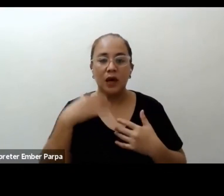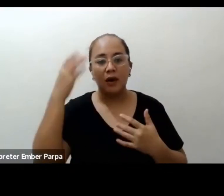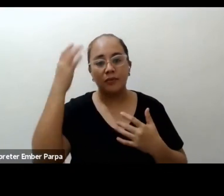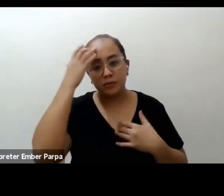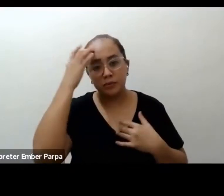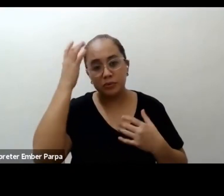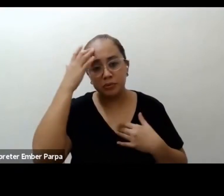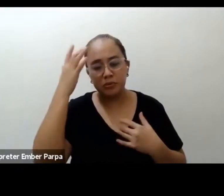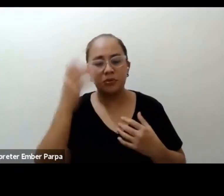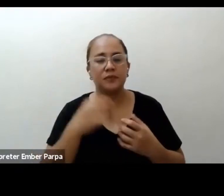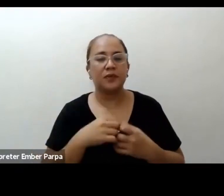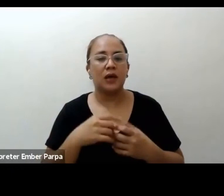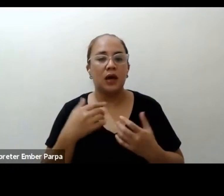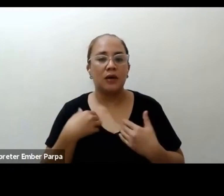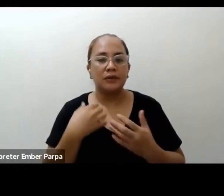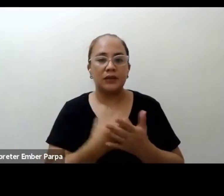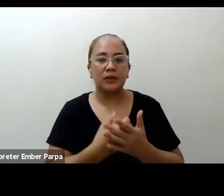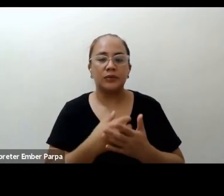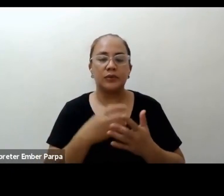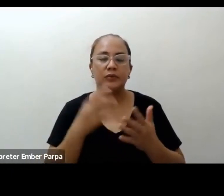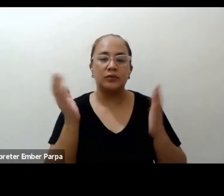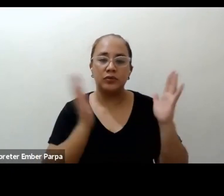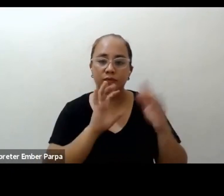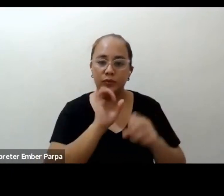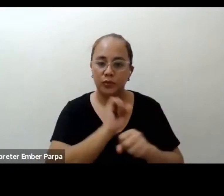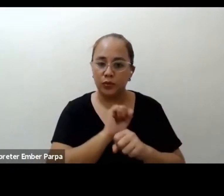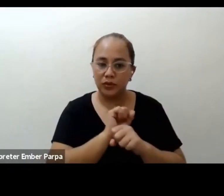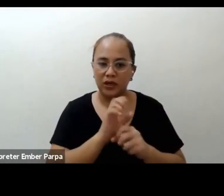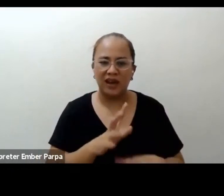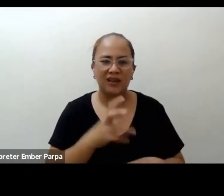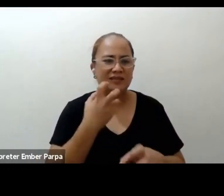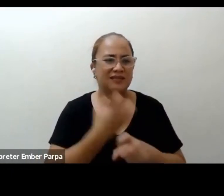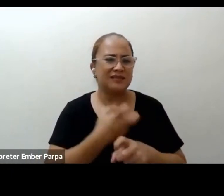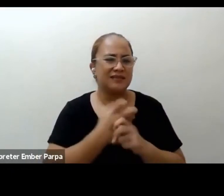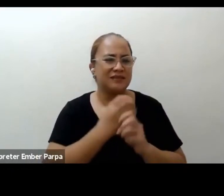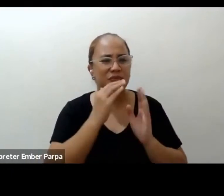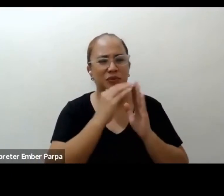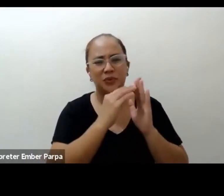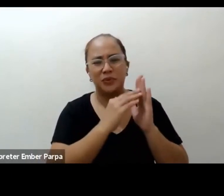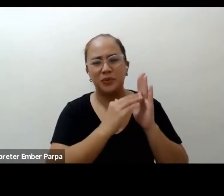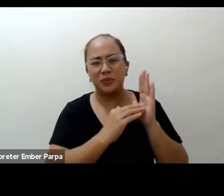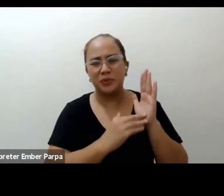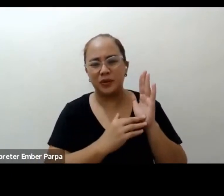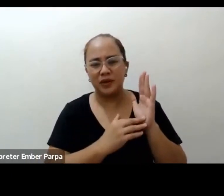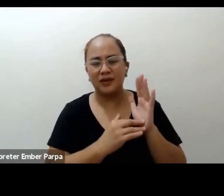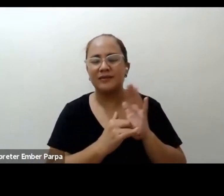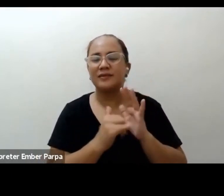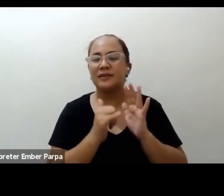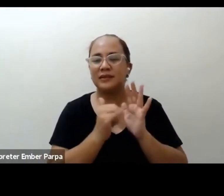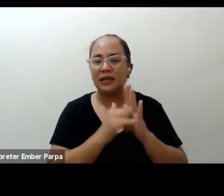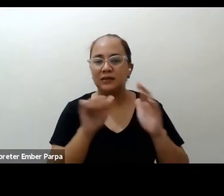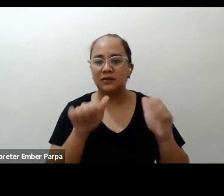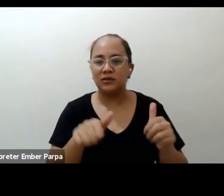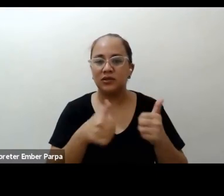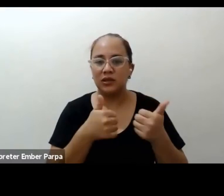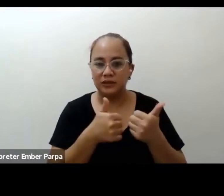comorbidities, pagdating mo sa economic frontliners, hirap gumawa ng master listing. Yan ang challenge. And that